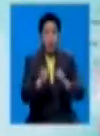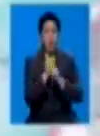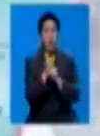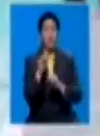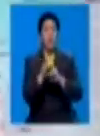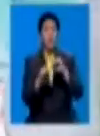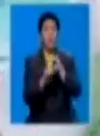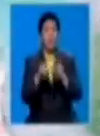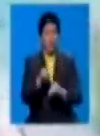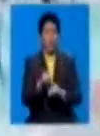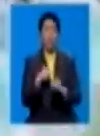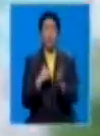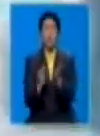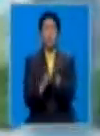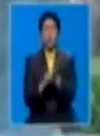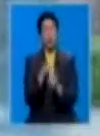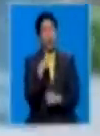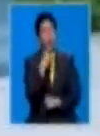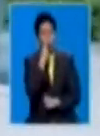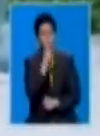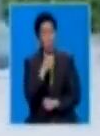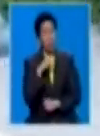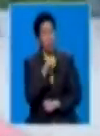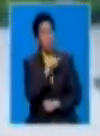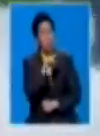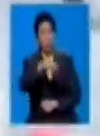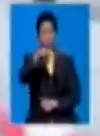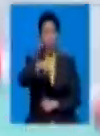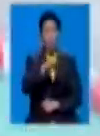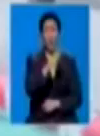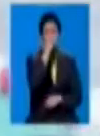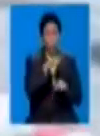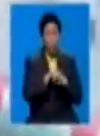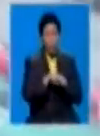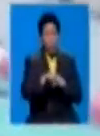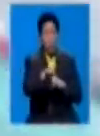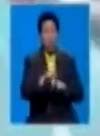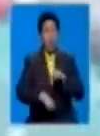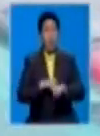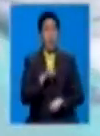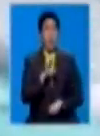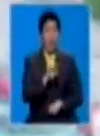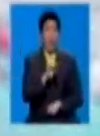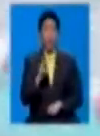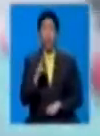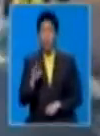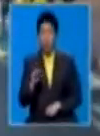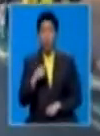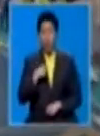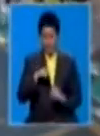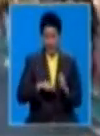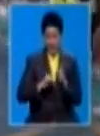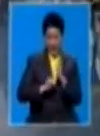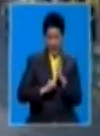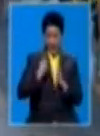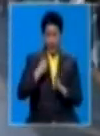ครับได้ชื่นชมทัศนียภาพเกาะรัตนโกสินทร์ของเราเป็นระยะทาง8กิโลเมตรซึ่งเป็นระยะแรกของ